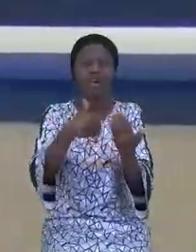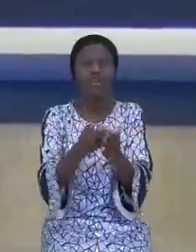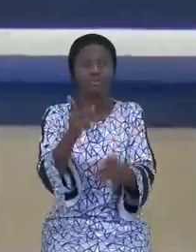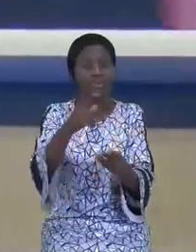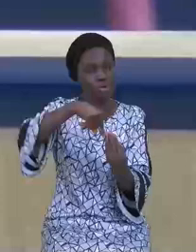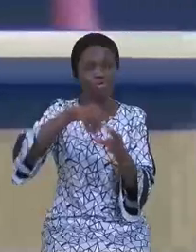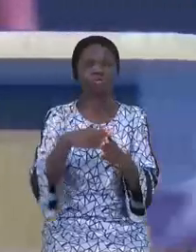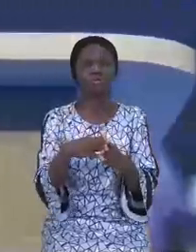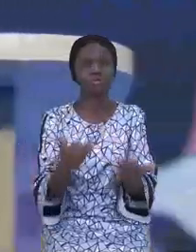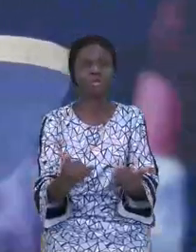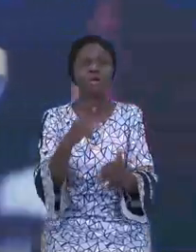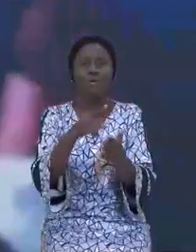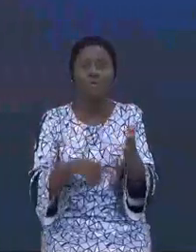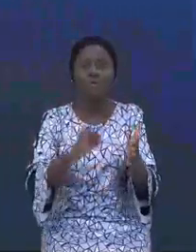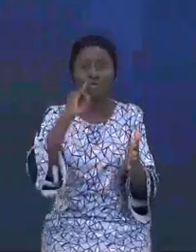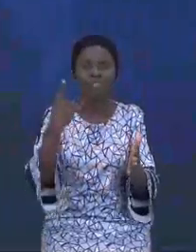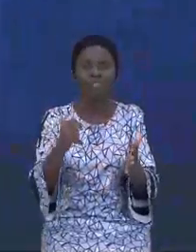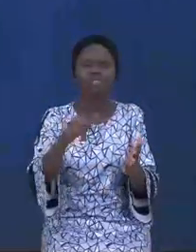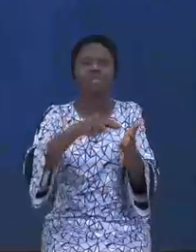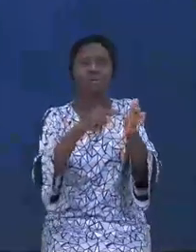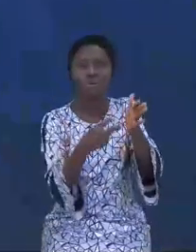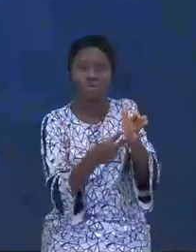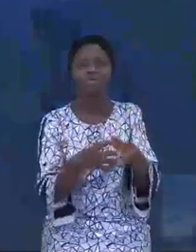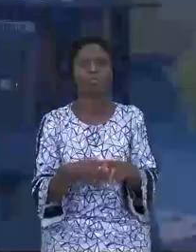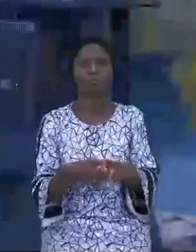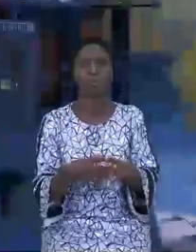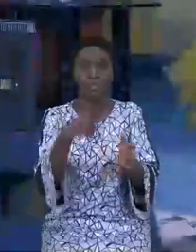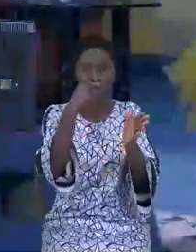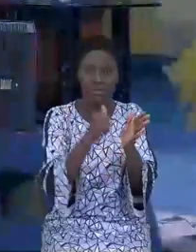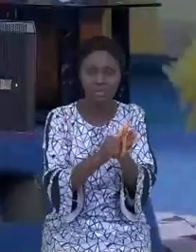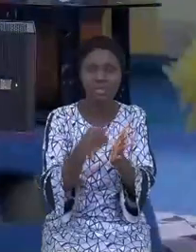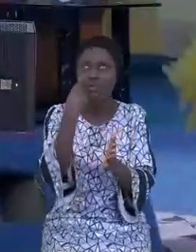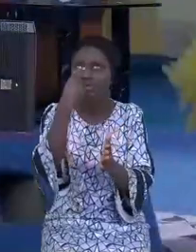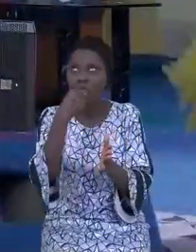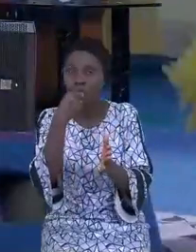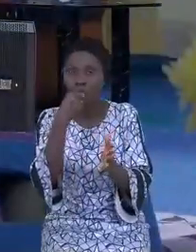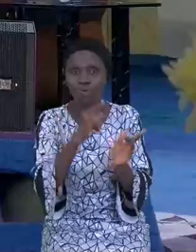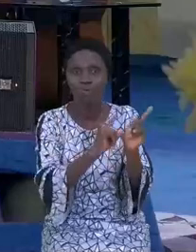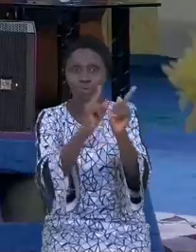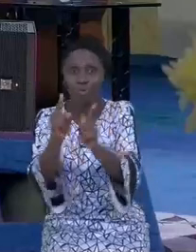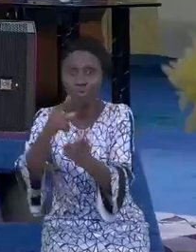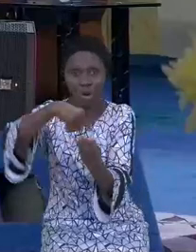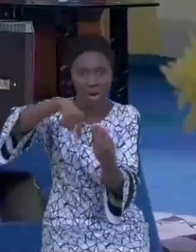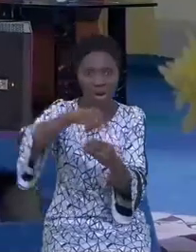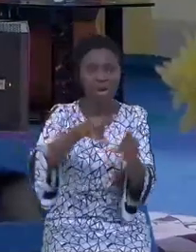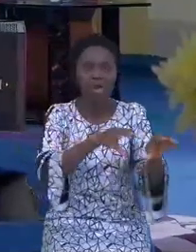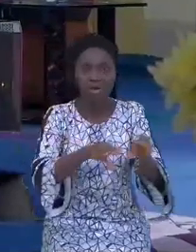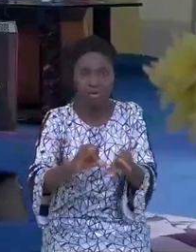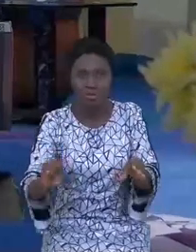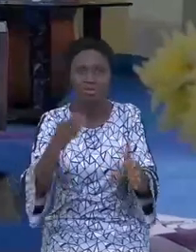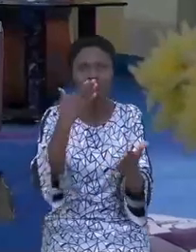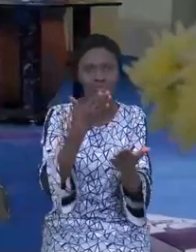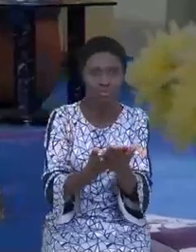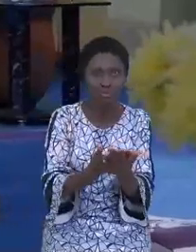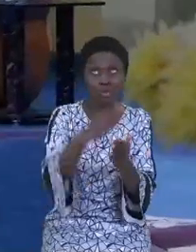objectif? Qui allait de lieu en lieu? Qui allait partout? Qui allait